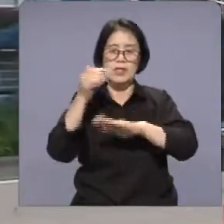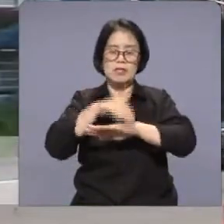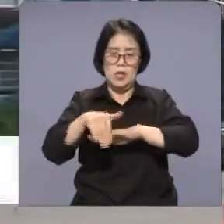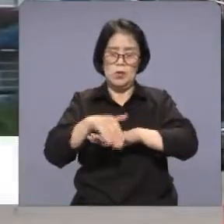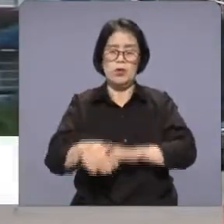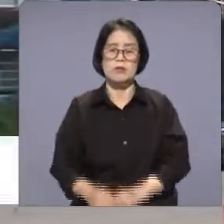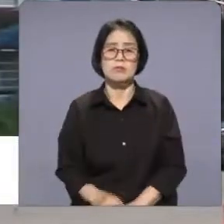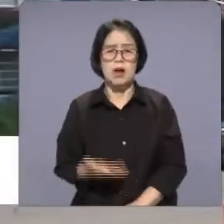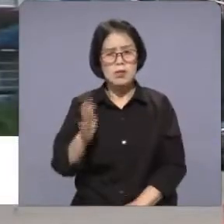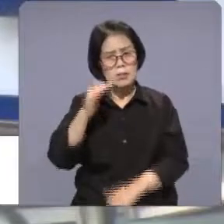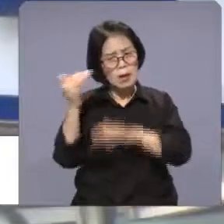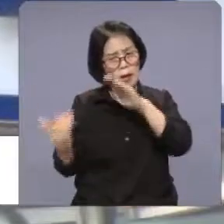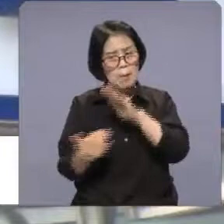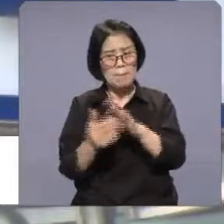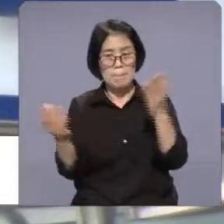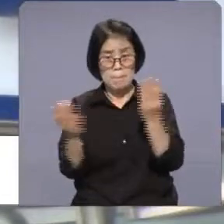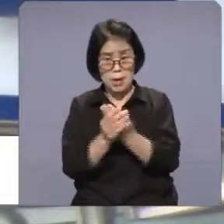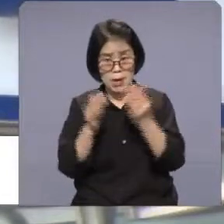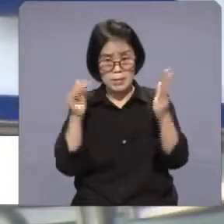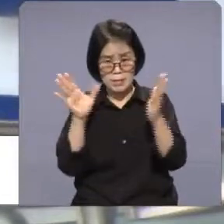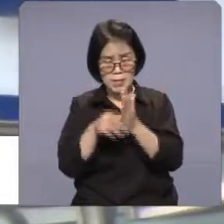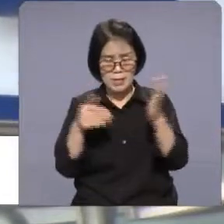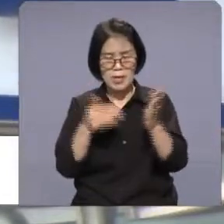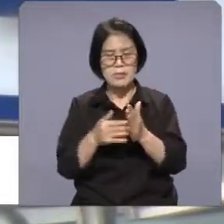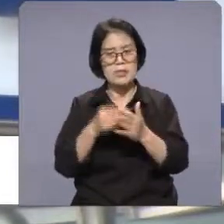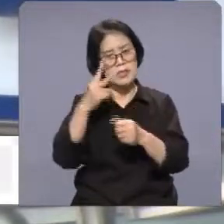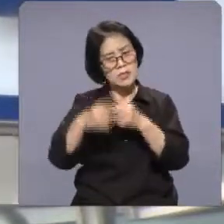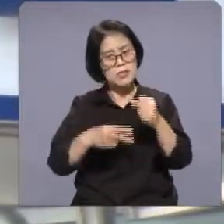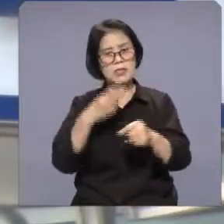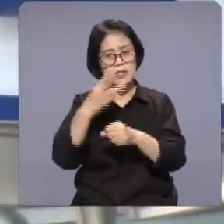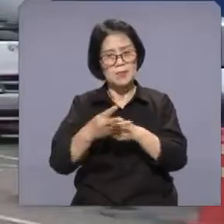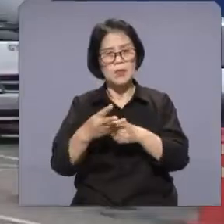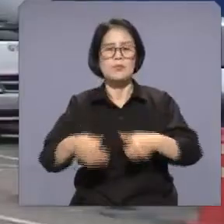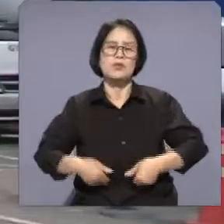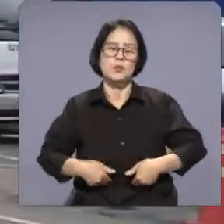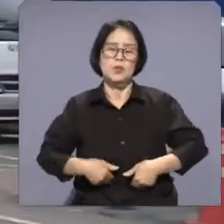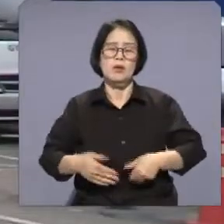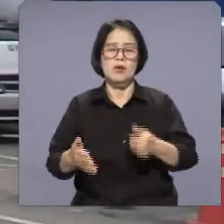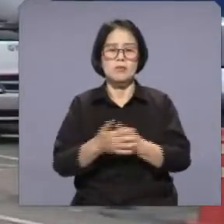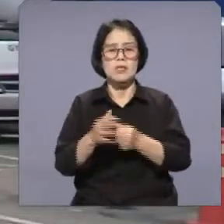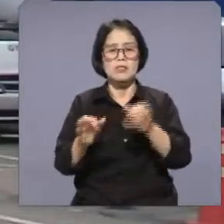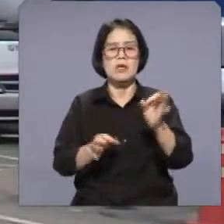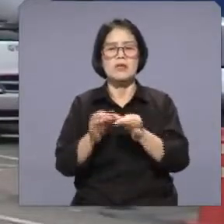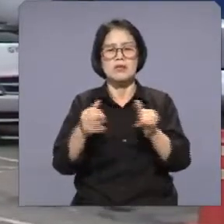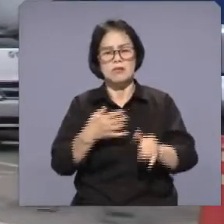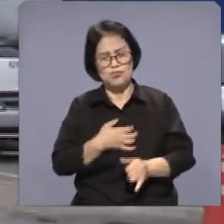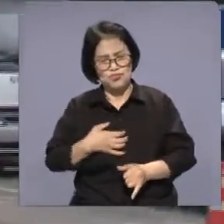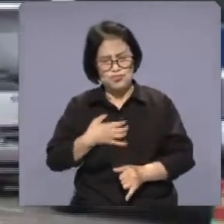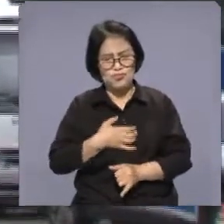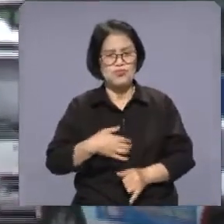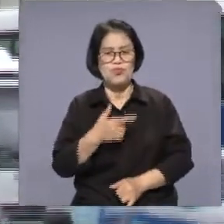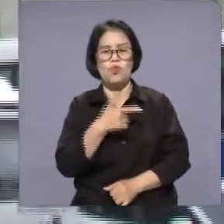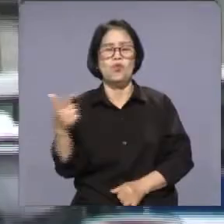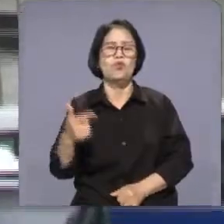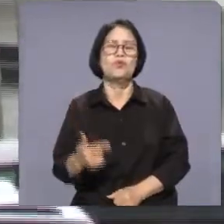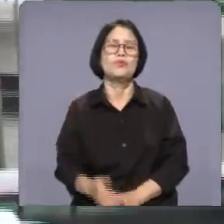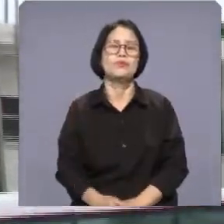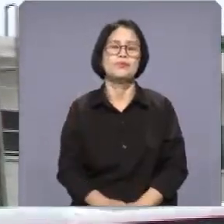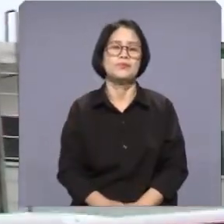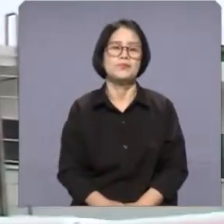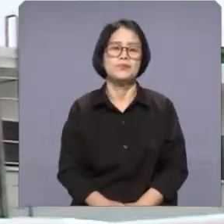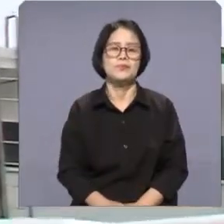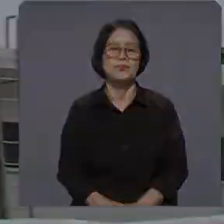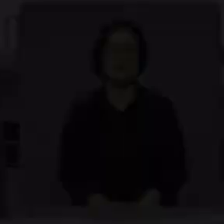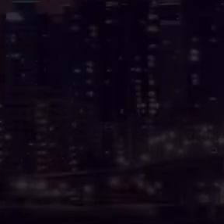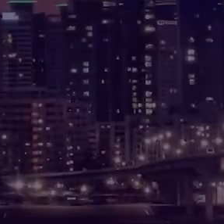하지만 실형까지 는 적어도 이 3년이 걸릴 것으로 보여 상인들의 시름은 깊어지고 있습니다 5 빙수 뉴스팀